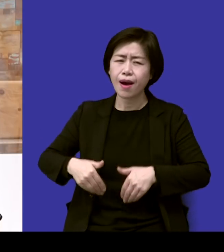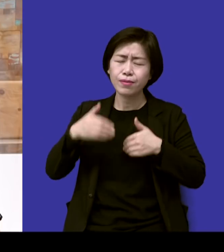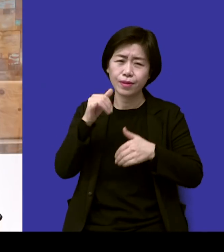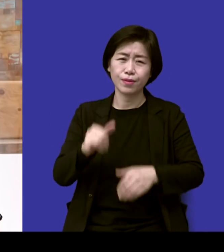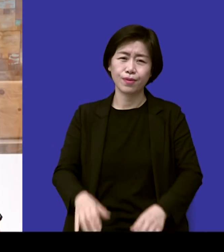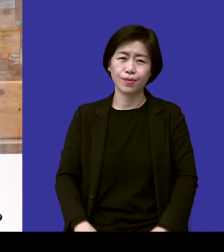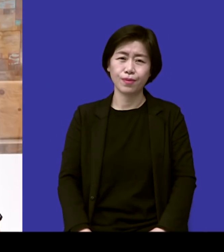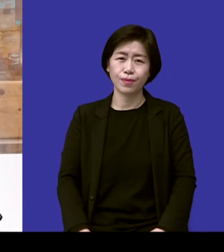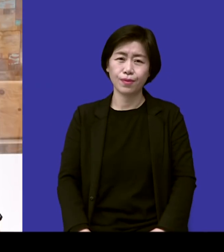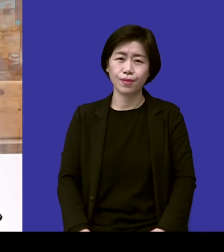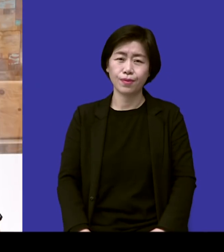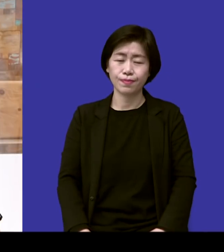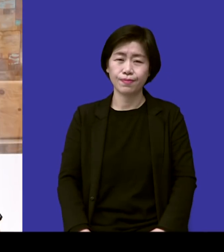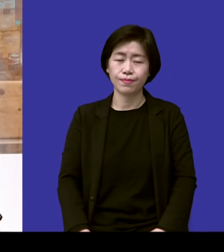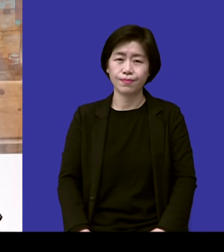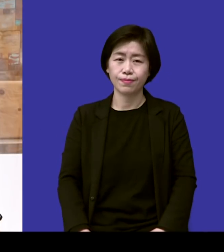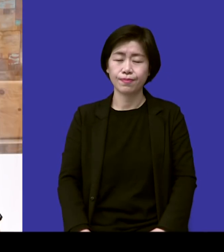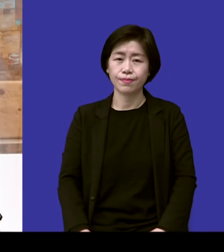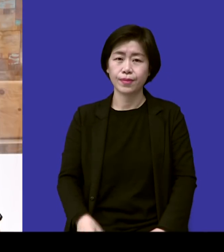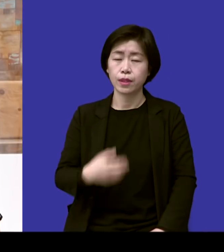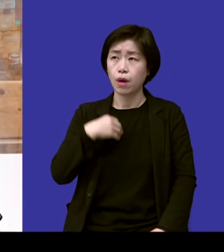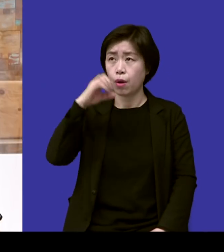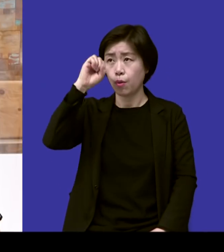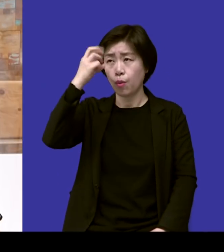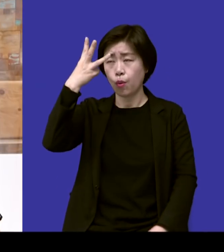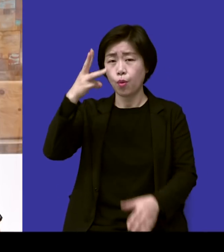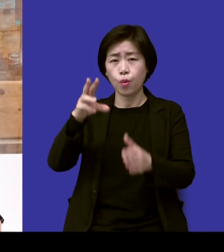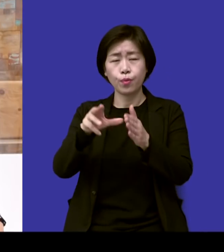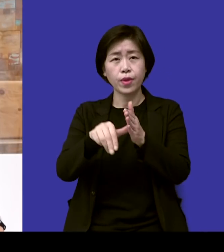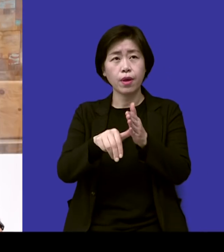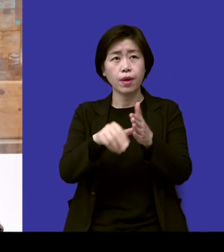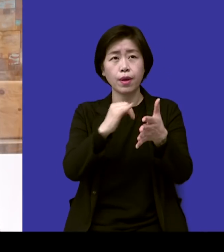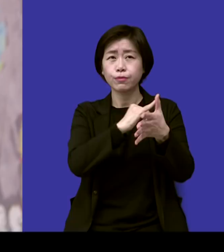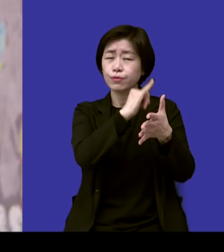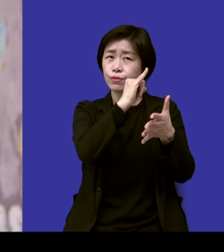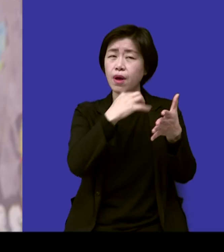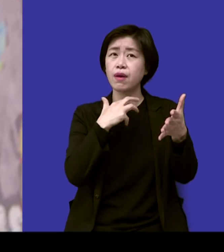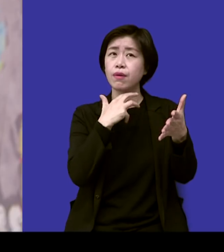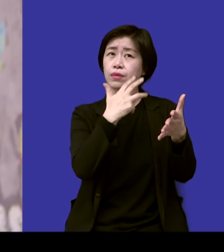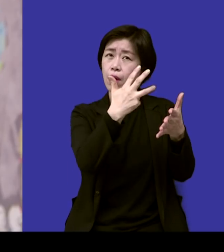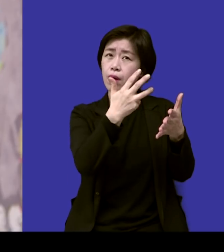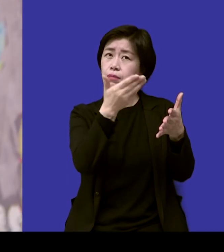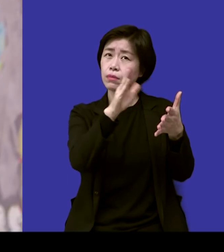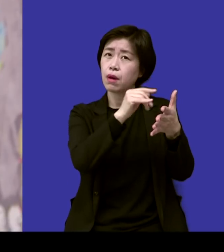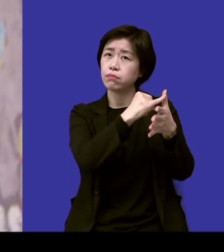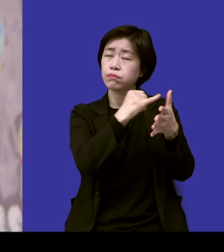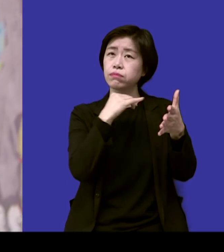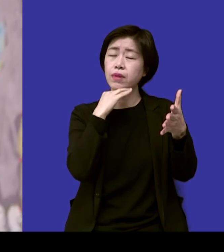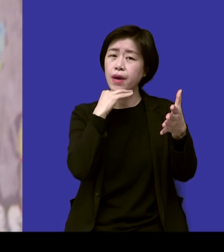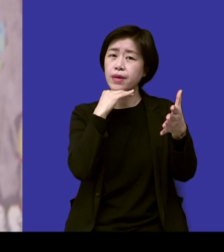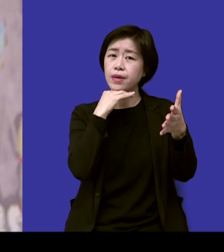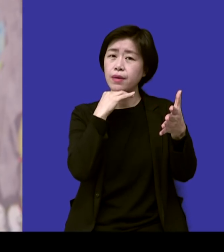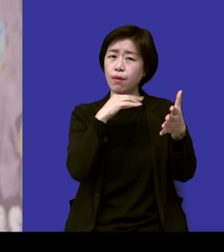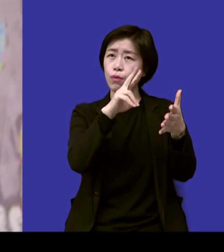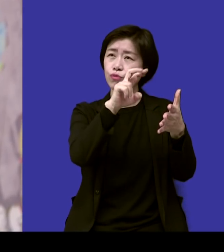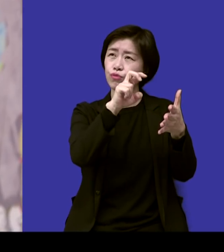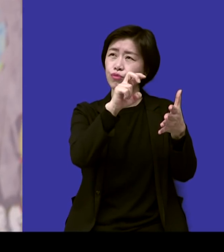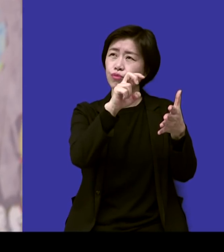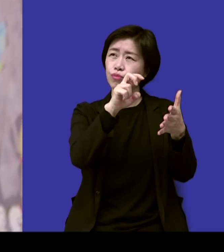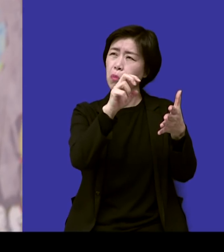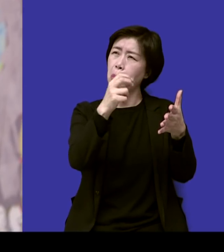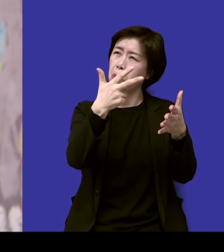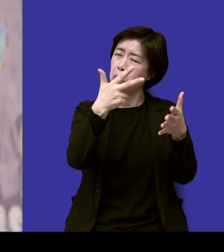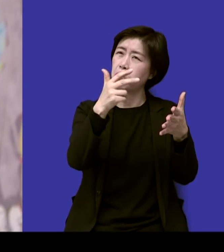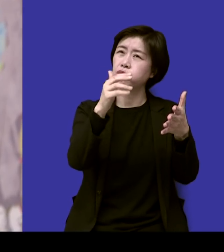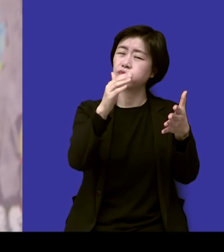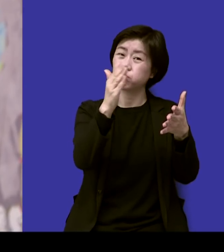예. 제가 고3 때 19, 큰 누나랑 8살 차이 나니까 큰 누나 그때 당시에 20 이제 후반대였잖아요.